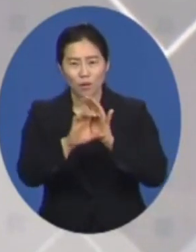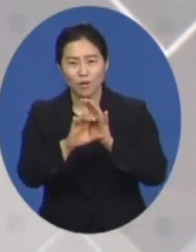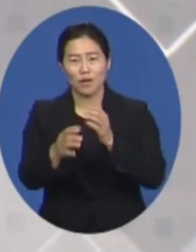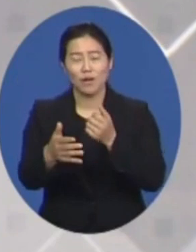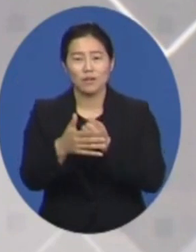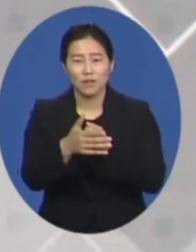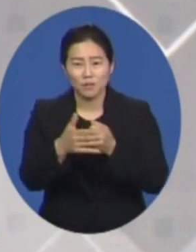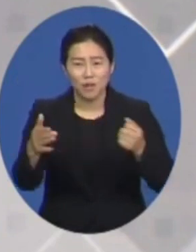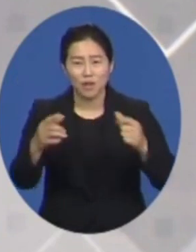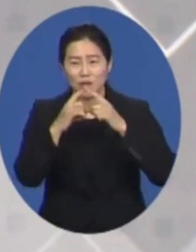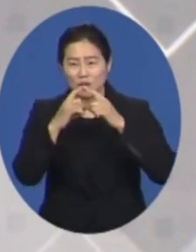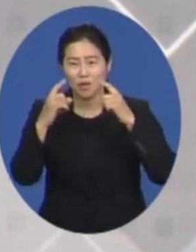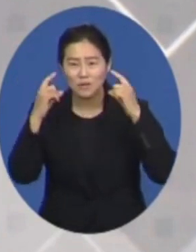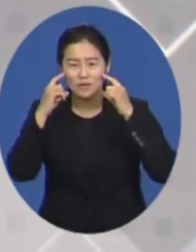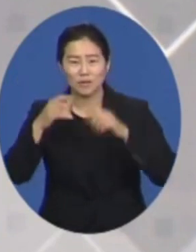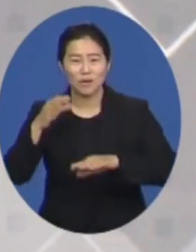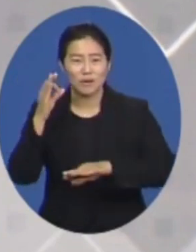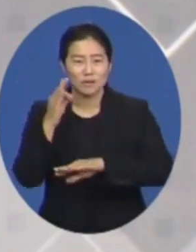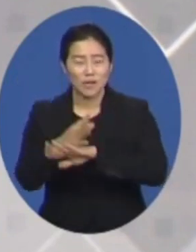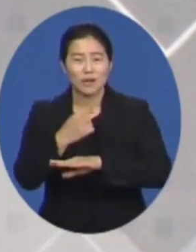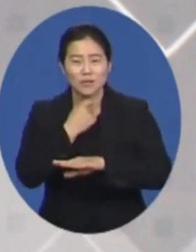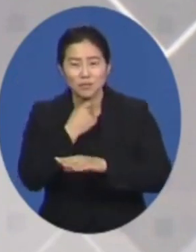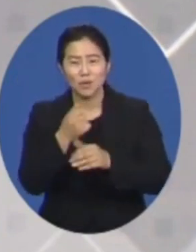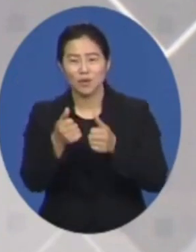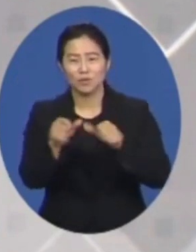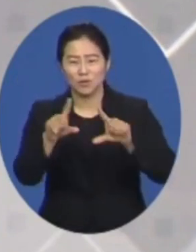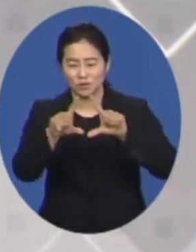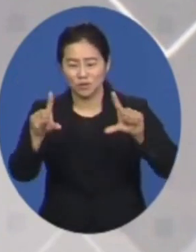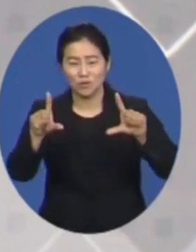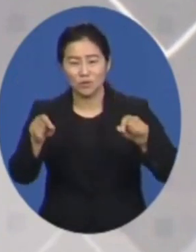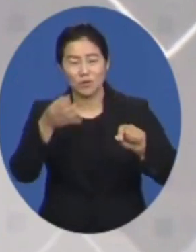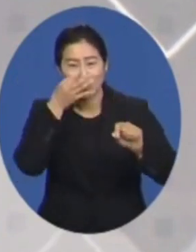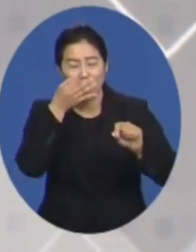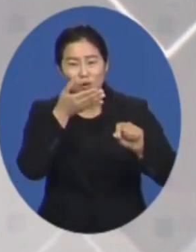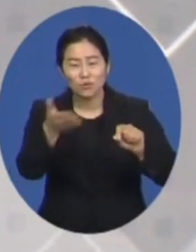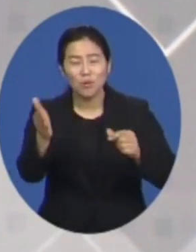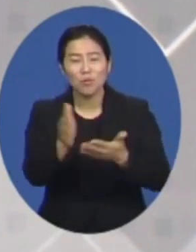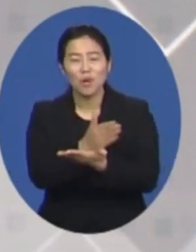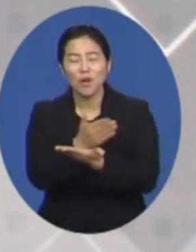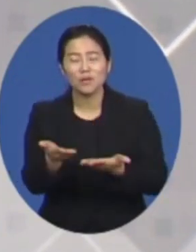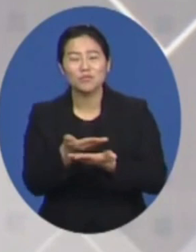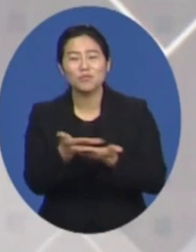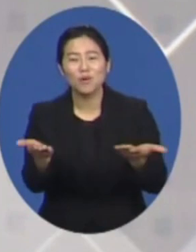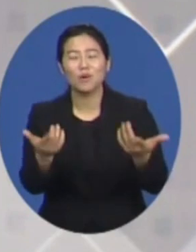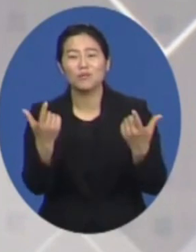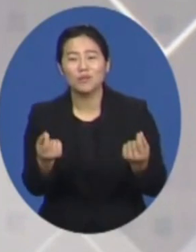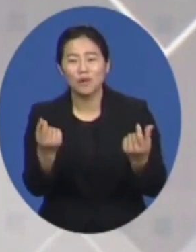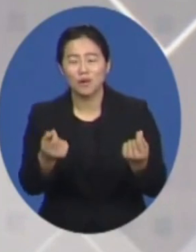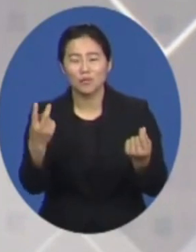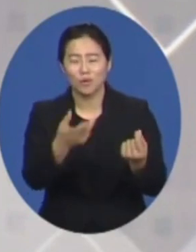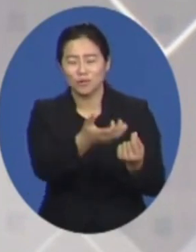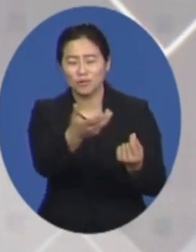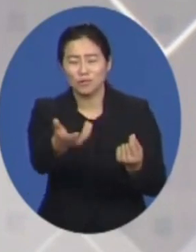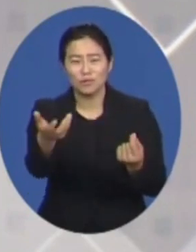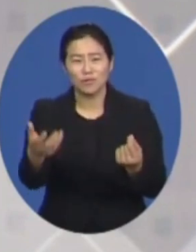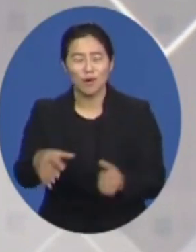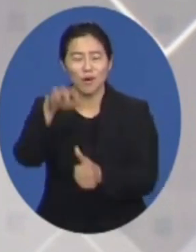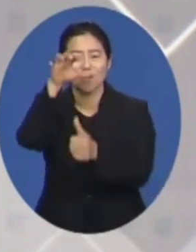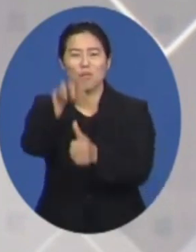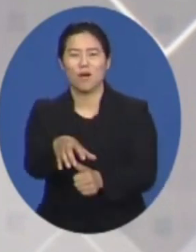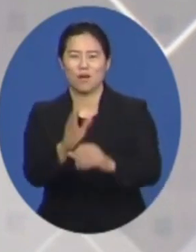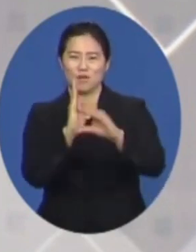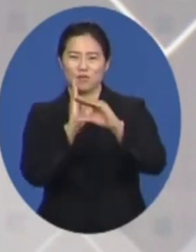맛이 끝까지 주민등록증을 제시하고 배급을 받고 이동의 자유 까지 통제 받고